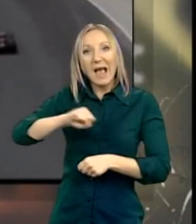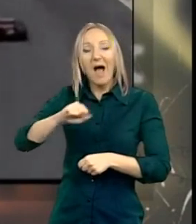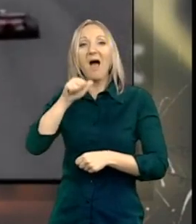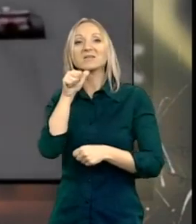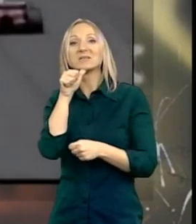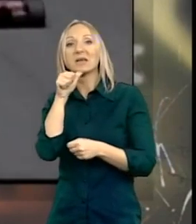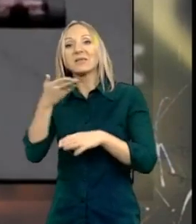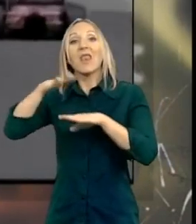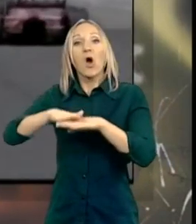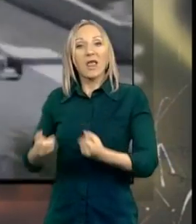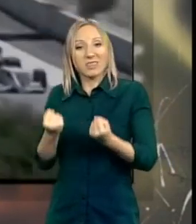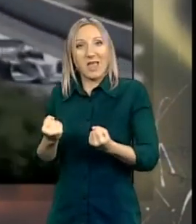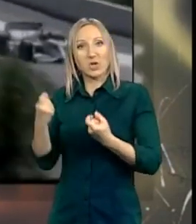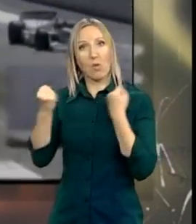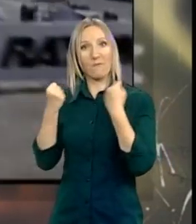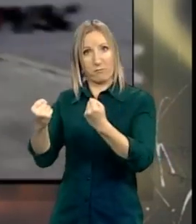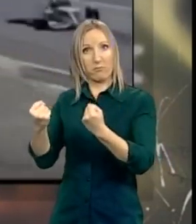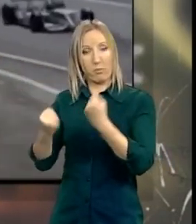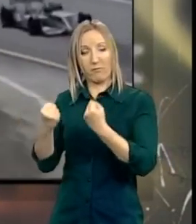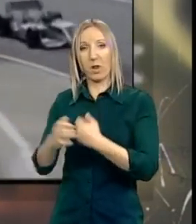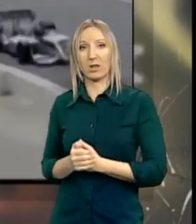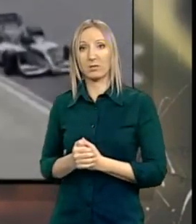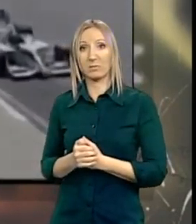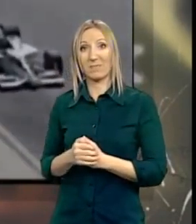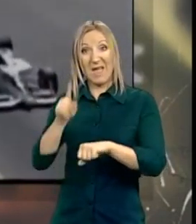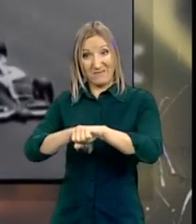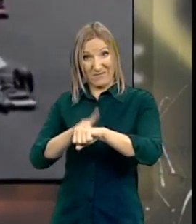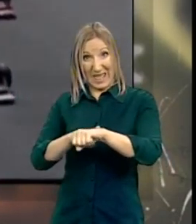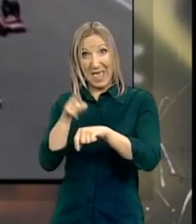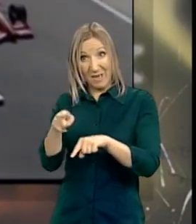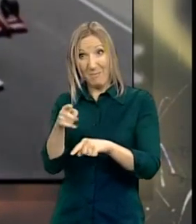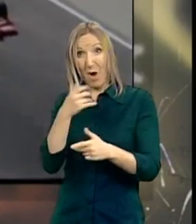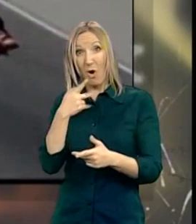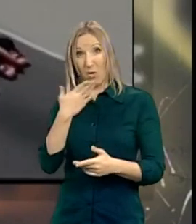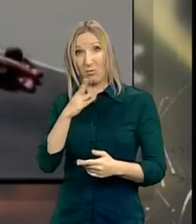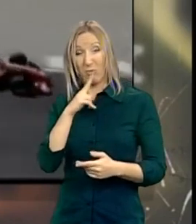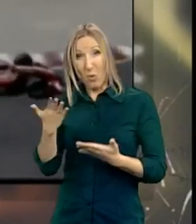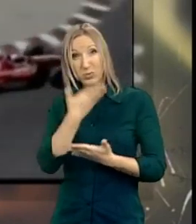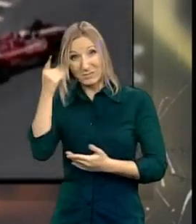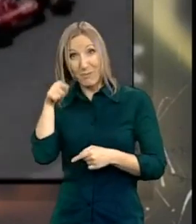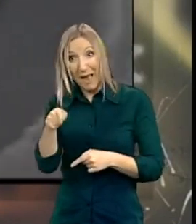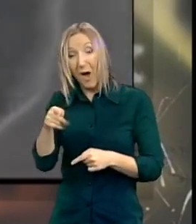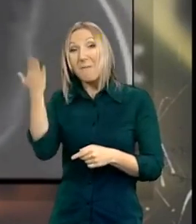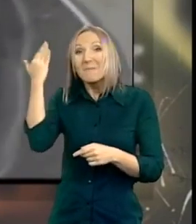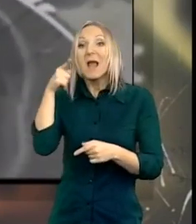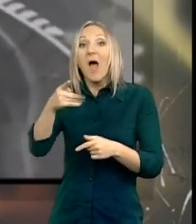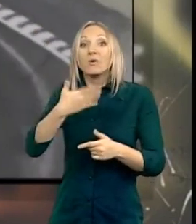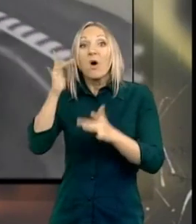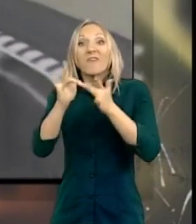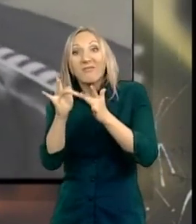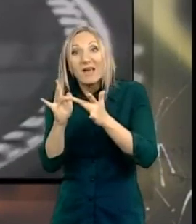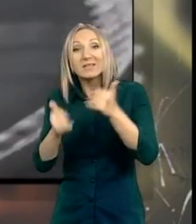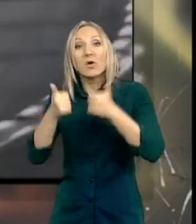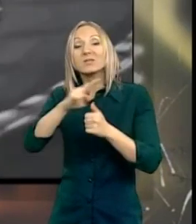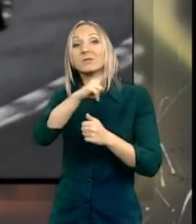ga nadoknadi težinu u bolu. Prema vremenima koje je postigao, te tog dana mogao da učestvuje u kvalifikacijama za trku u konkurenciji s